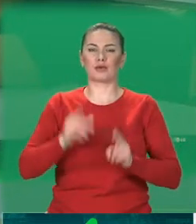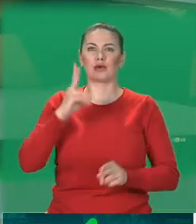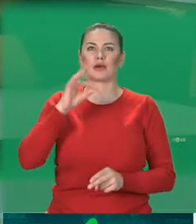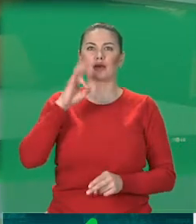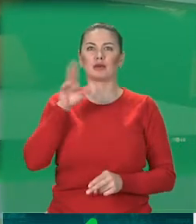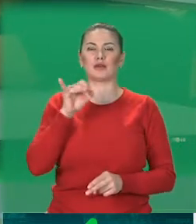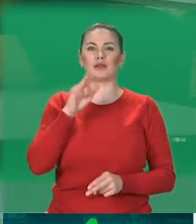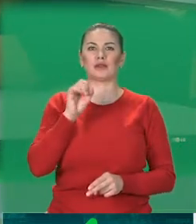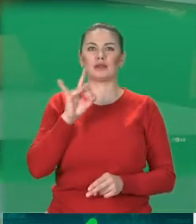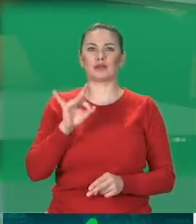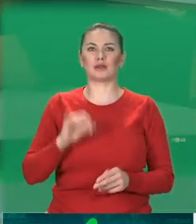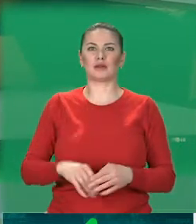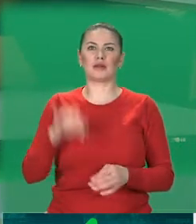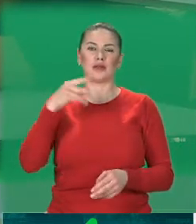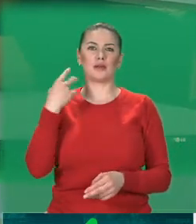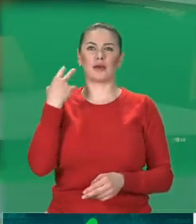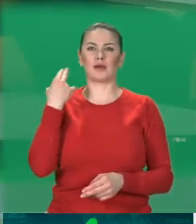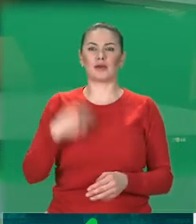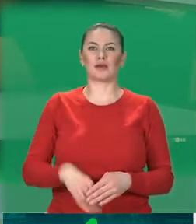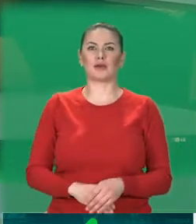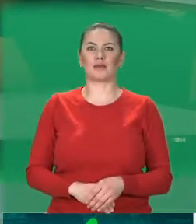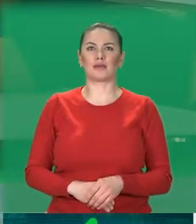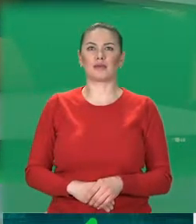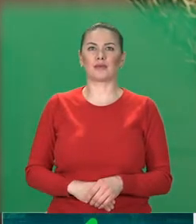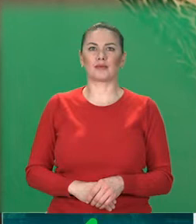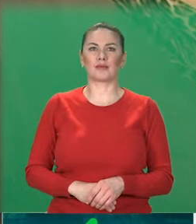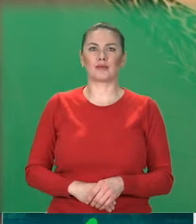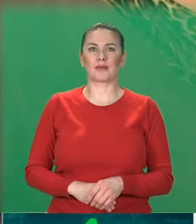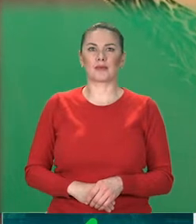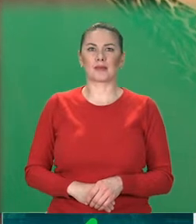в зависимости от компетенции. Подробности расскажет Владимир Ильин.